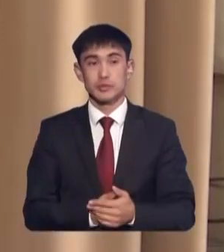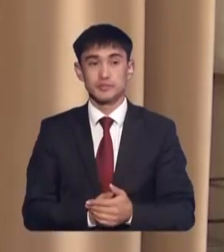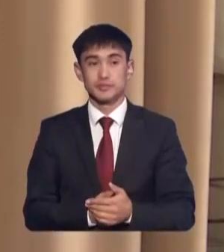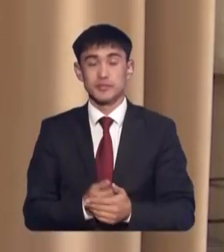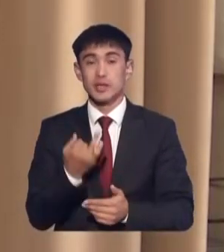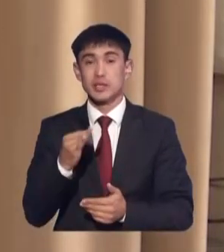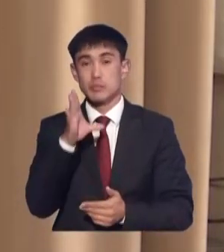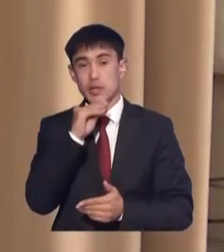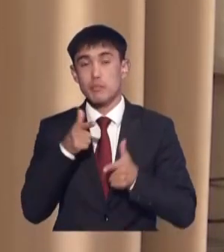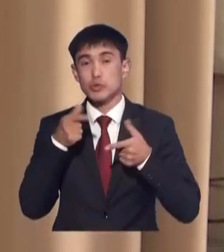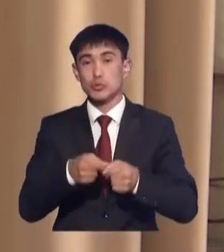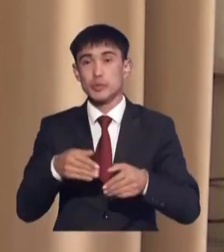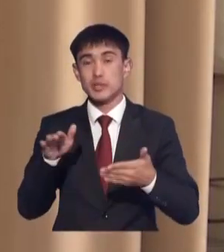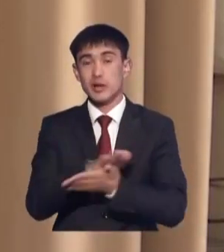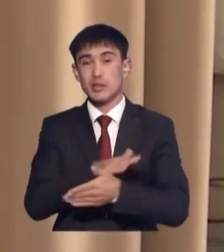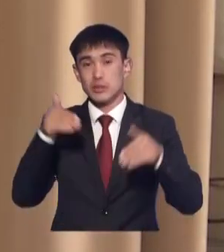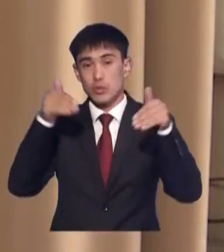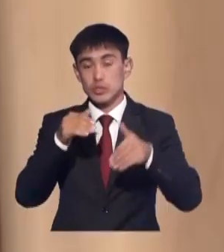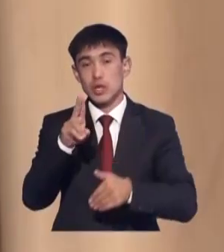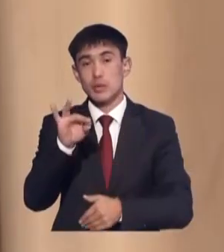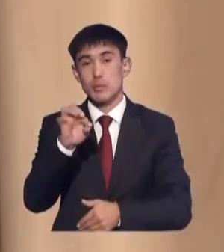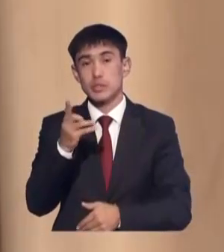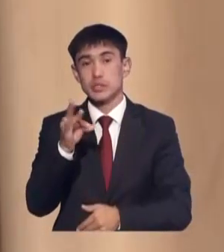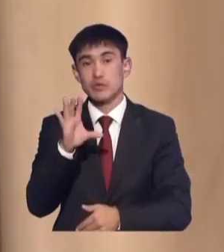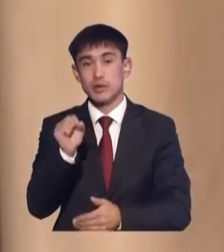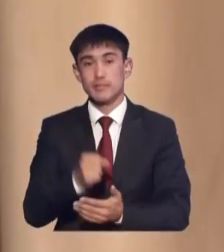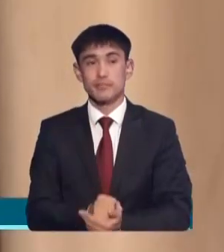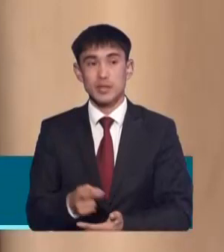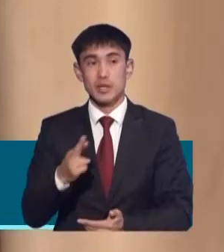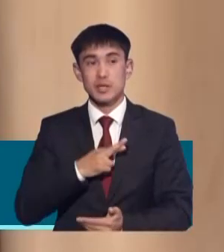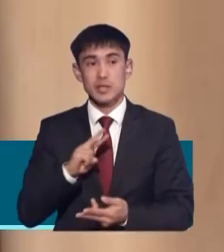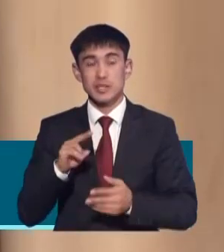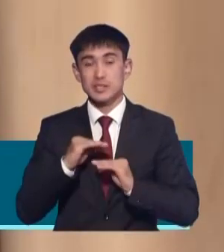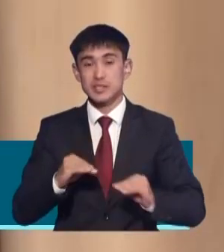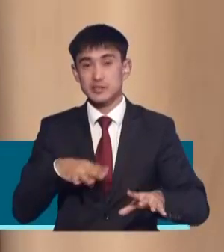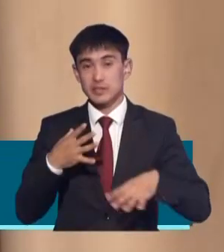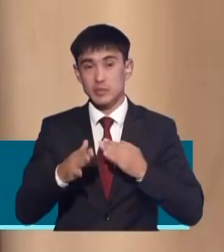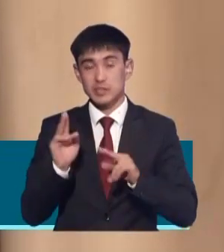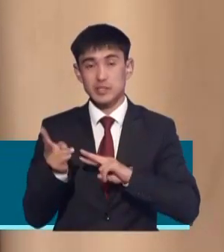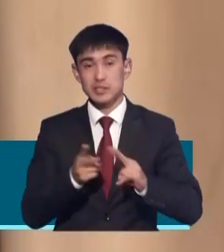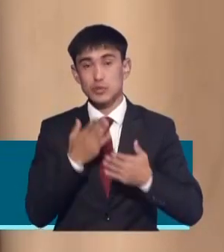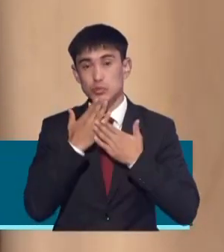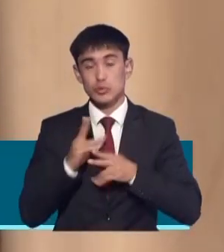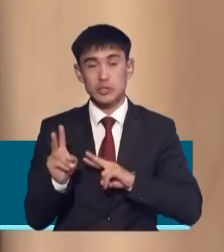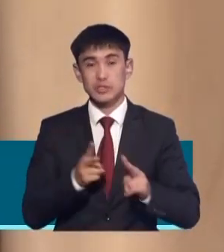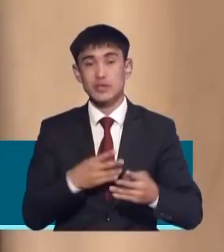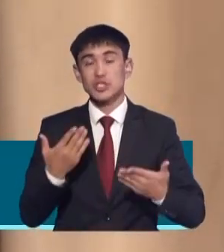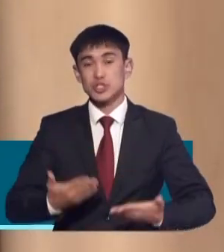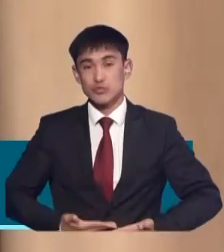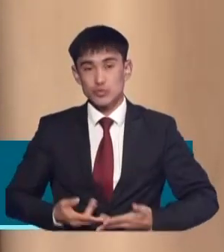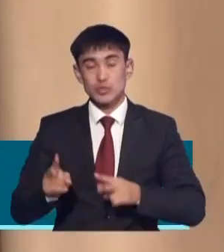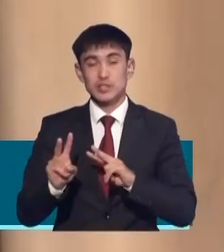и смогли поступить на грант в колледж Канабек Байситова. Я с детства занимаюсь танцами, я очень люблю танцы, я этим живу